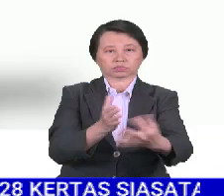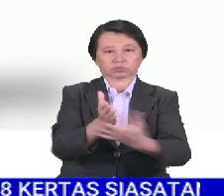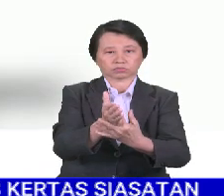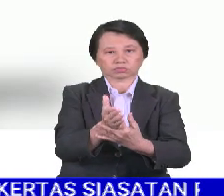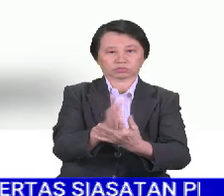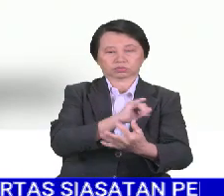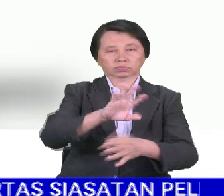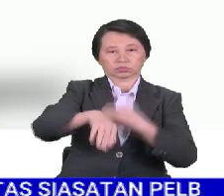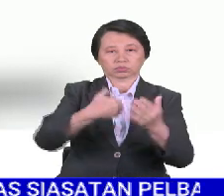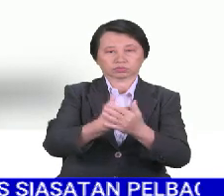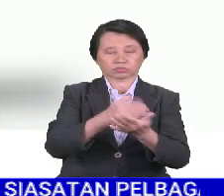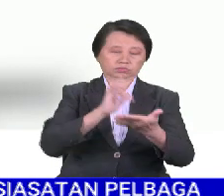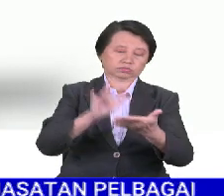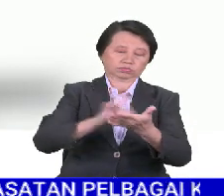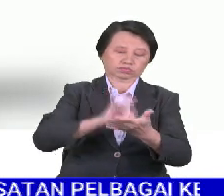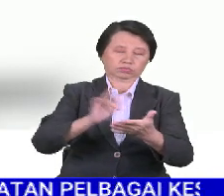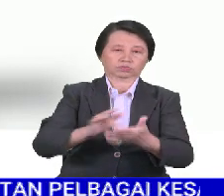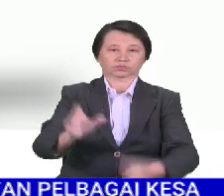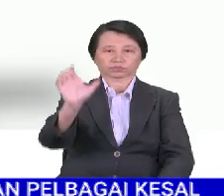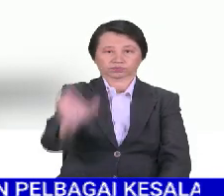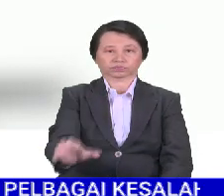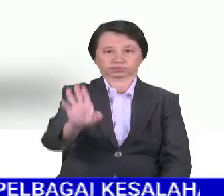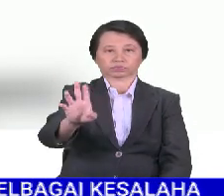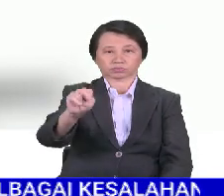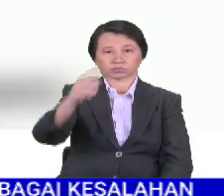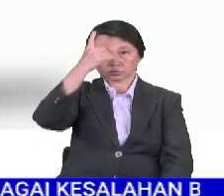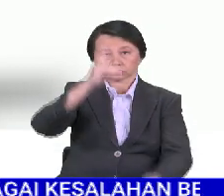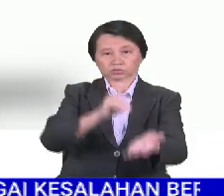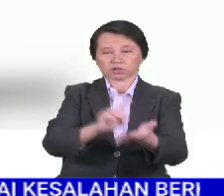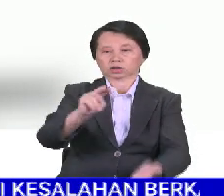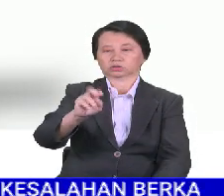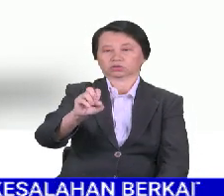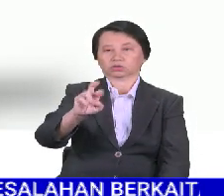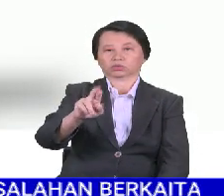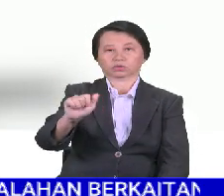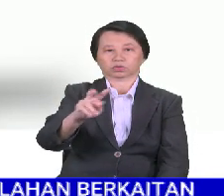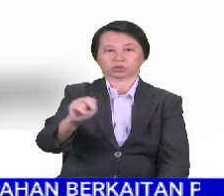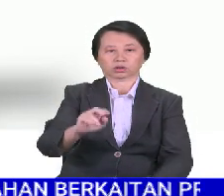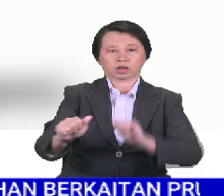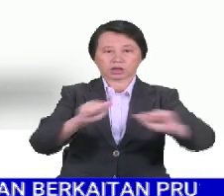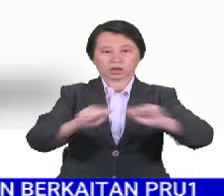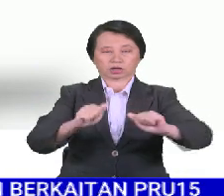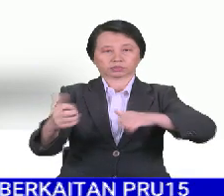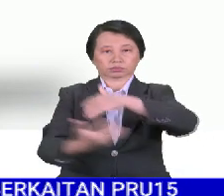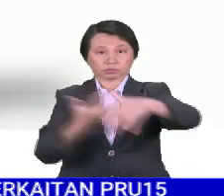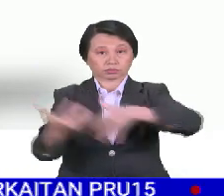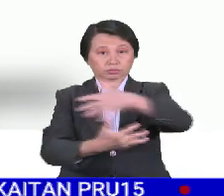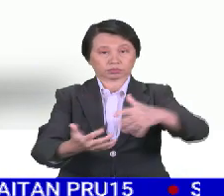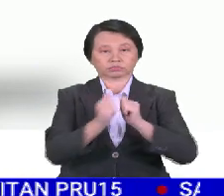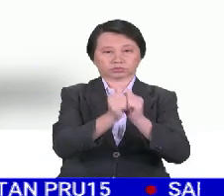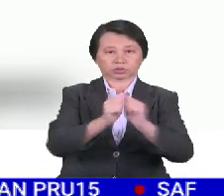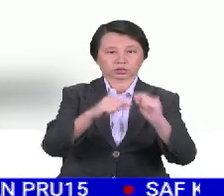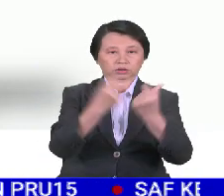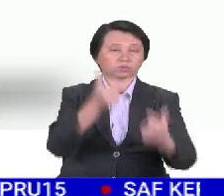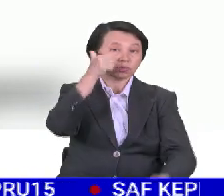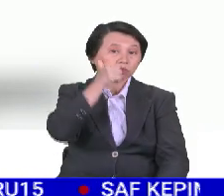ke semua platform media sosial. Calon Barisan Nasional, Datuk Seri Dr. Nuraini Ahmad membuat naik aktiviti beramah mesra bersama